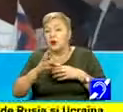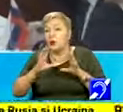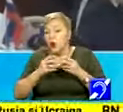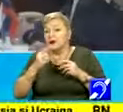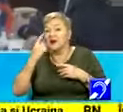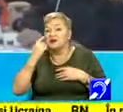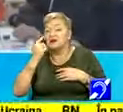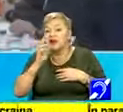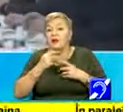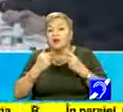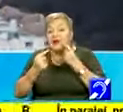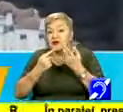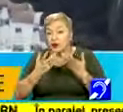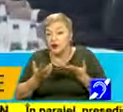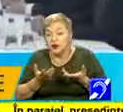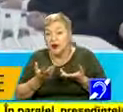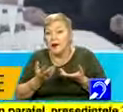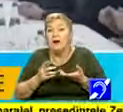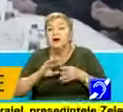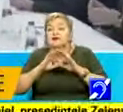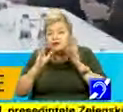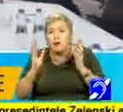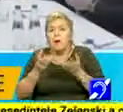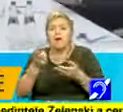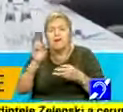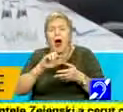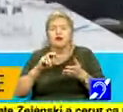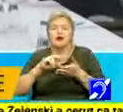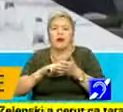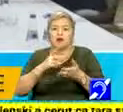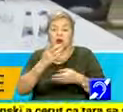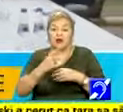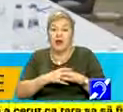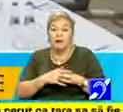va discuta punctual. Cred că principalul, acum,